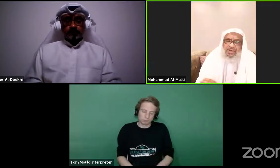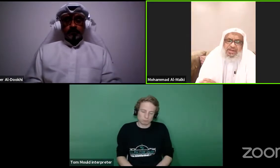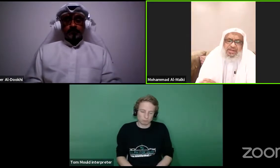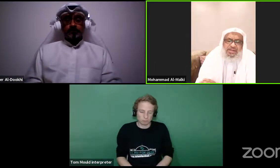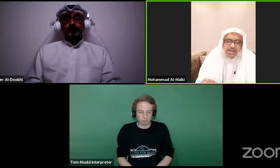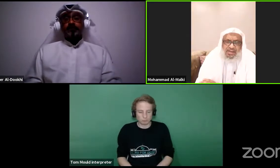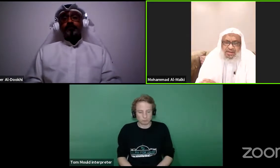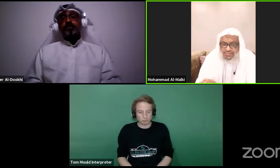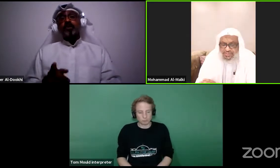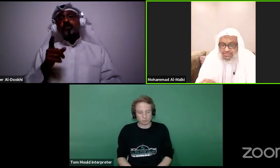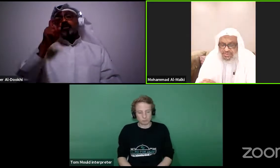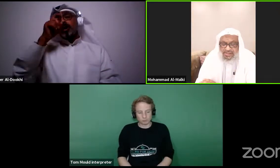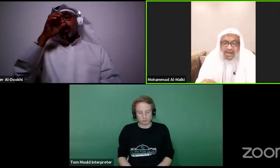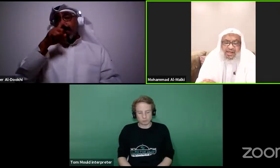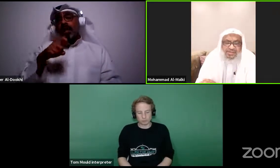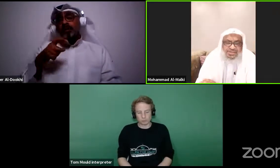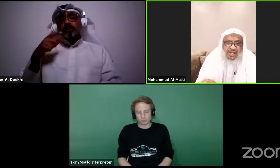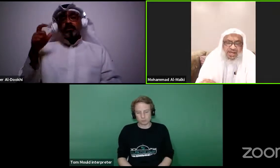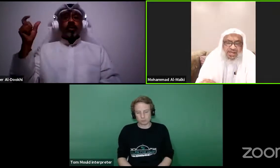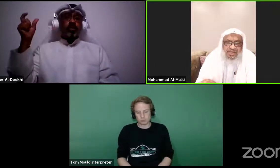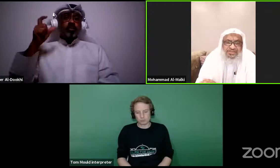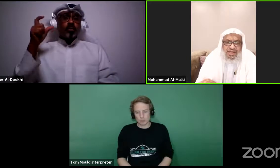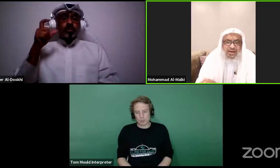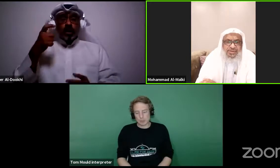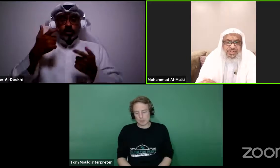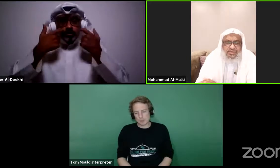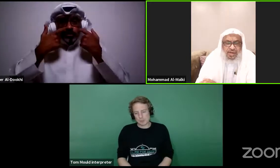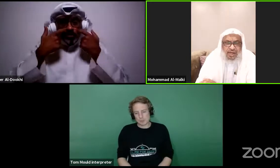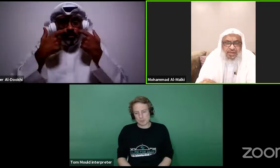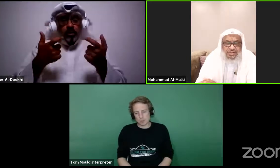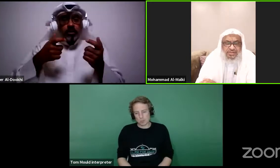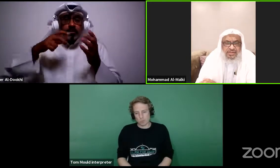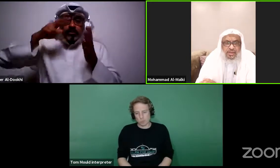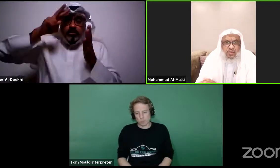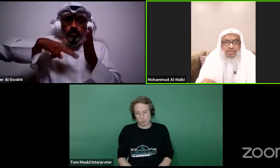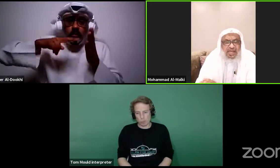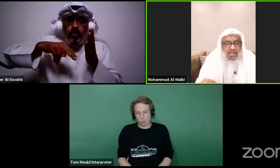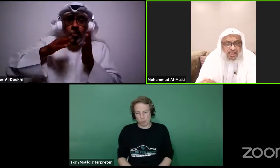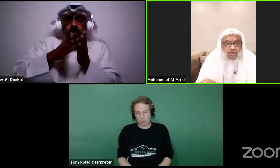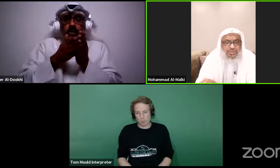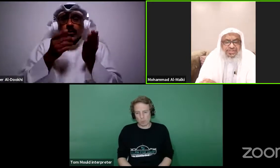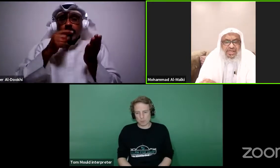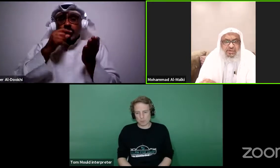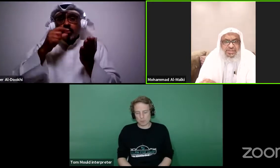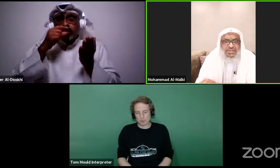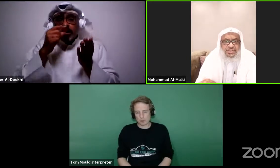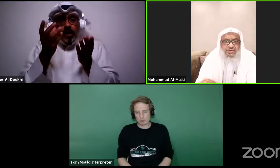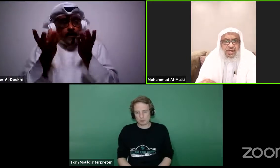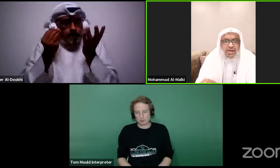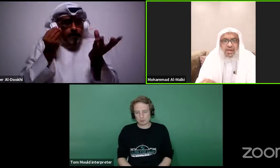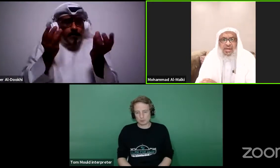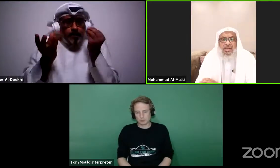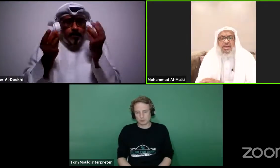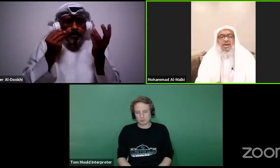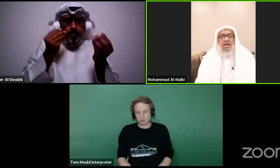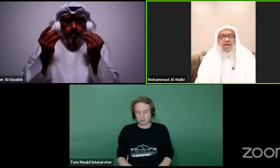لذلك ينبغي على المسلم أن يحرص على تلاوة القرآن وتعلم تلاوته